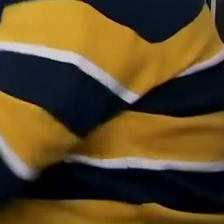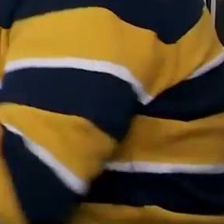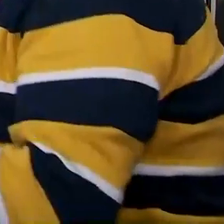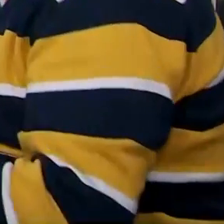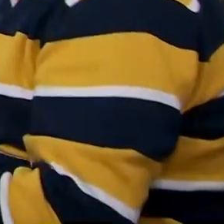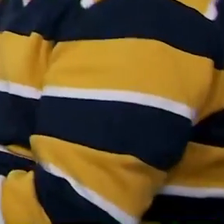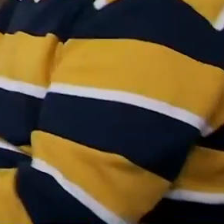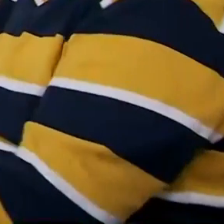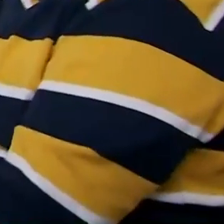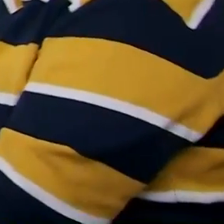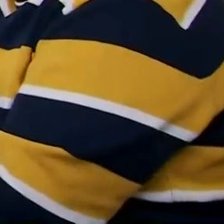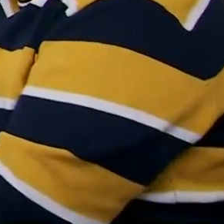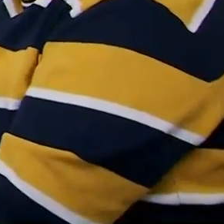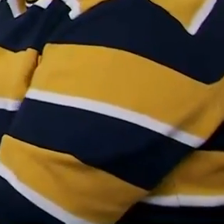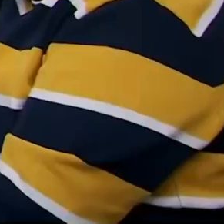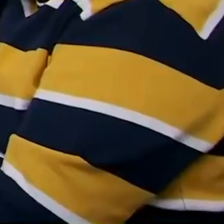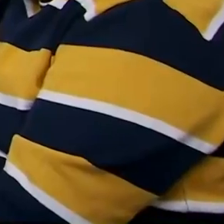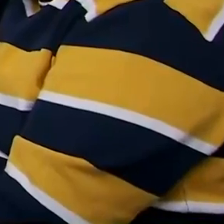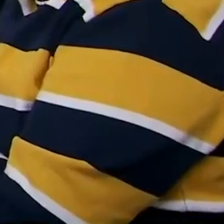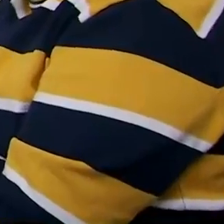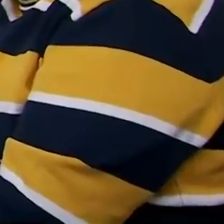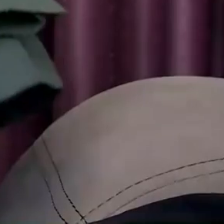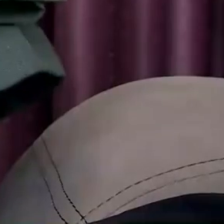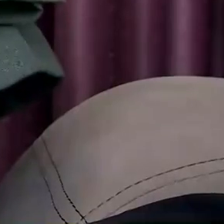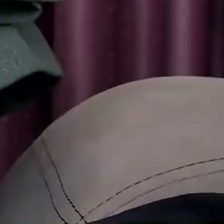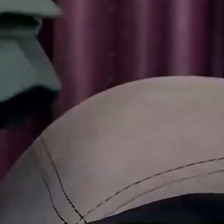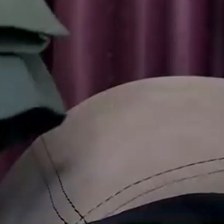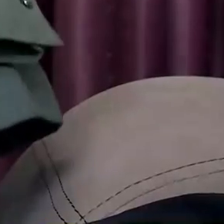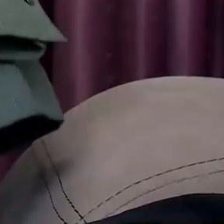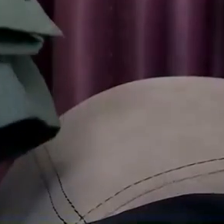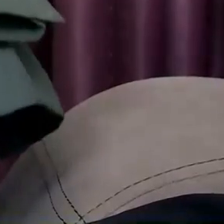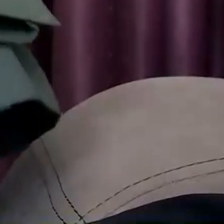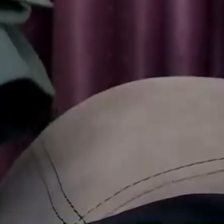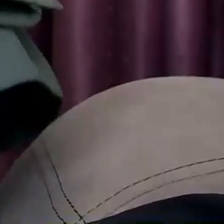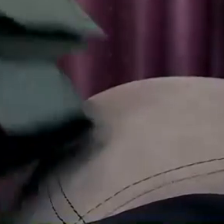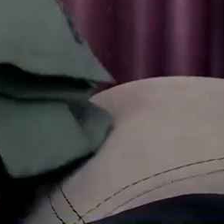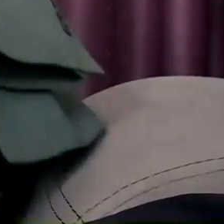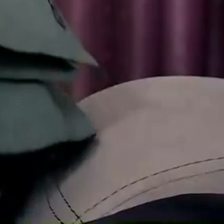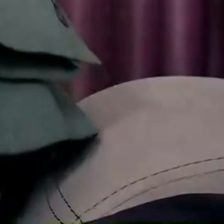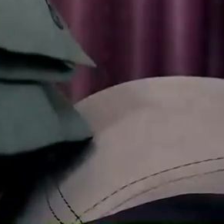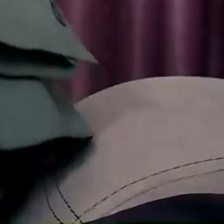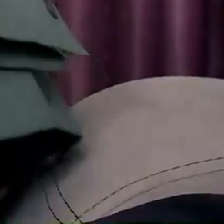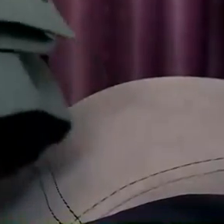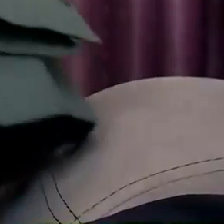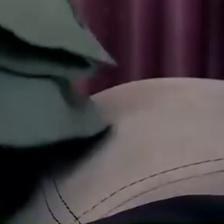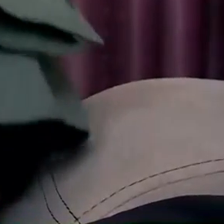ne böyle der gibi şaşkınlıkla kıyafetleri eline aldı. Tek tek bakıyor, eski bir ceket, gömlek, kazak, pantolon, atkı.